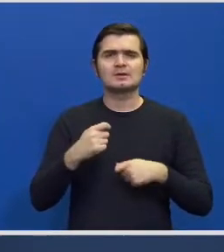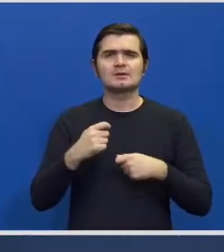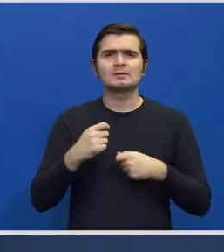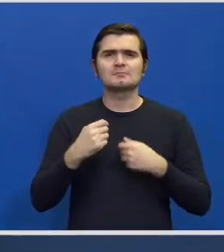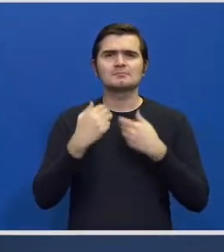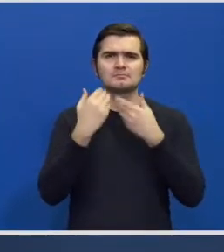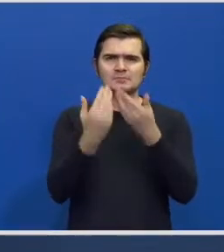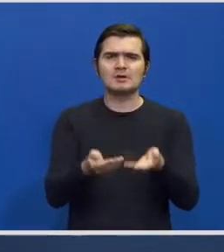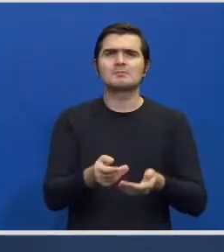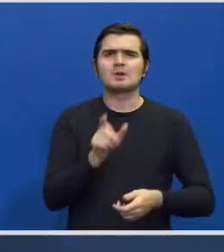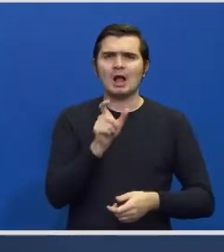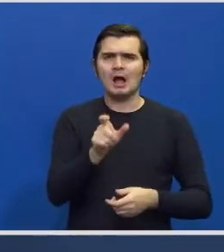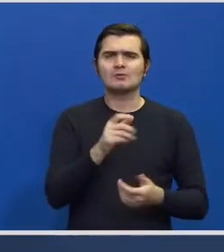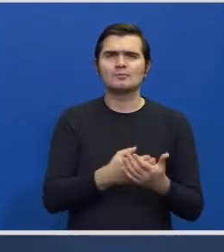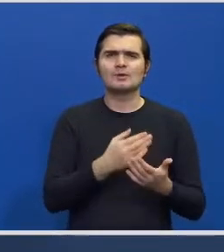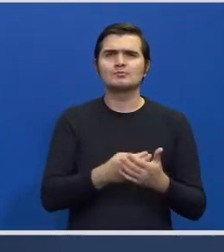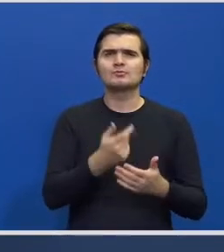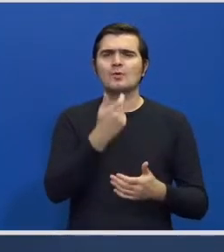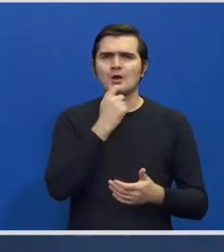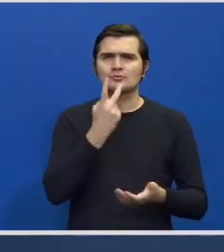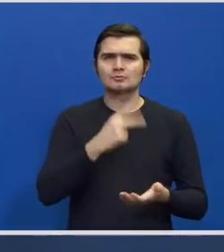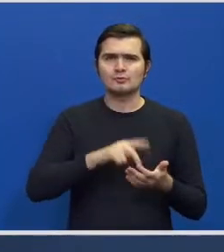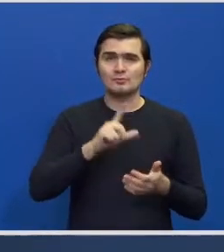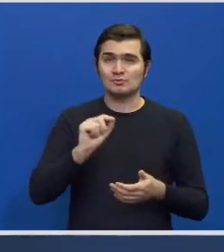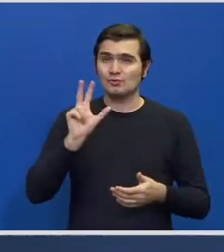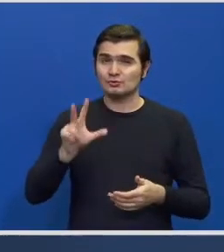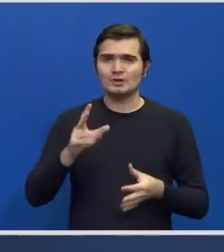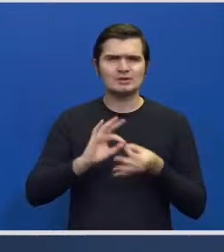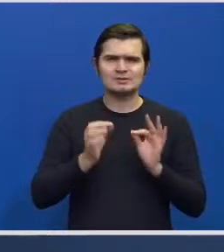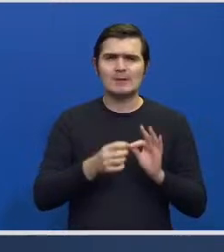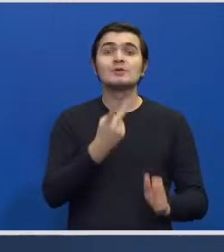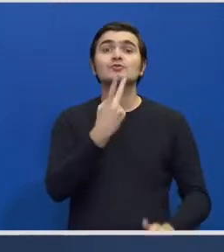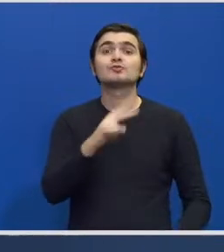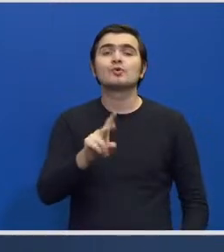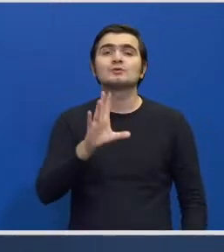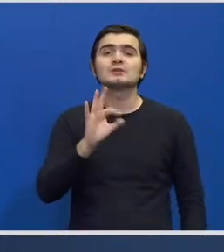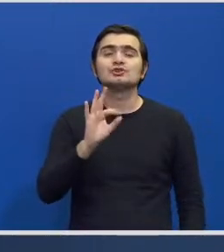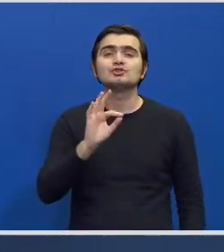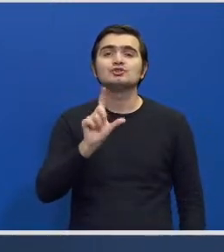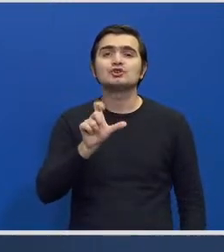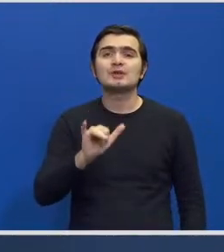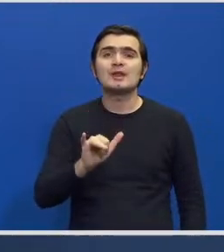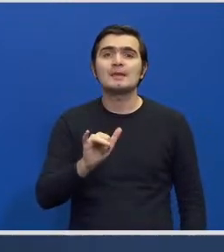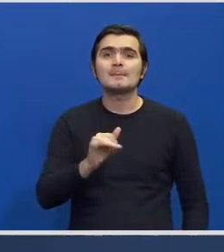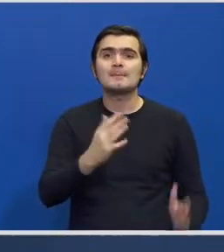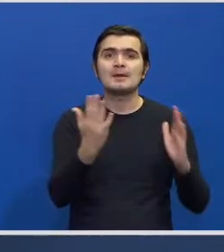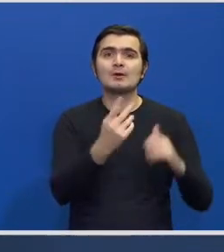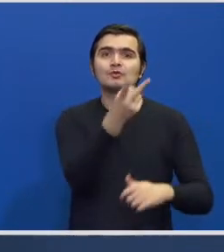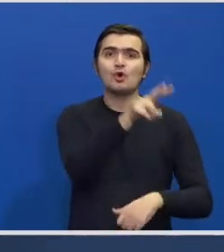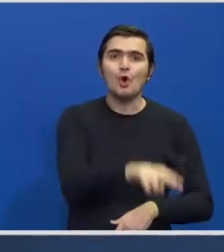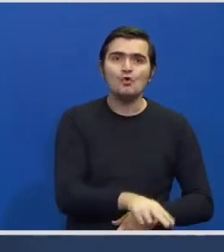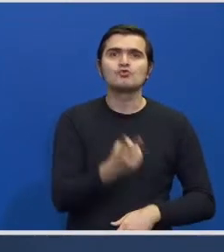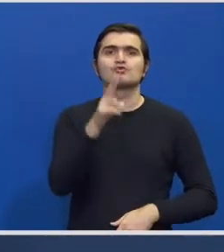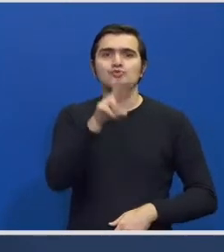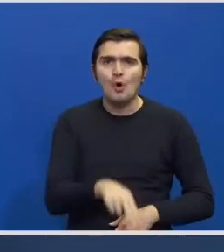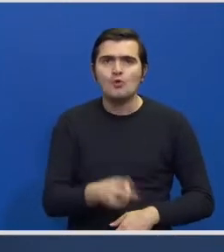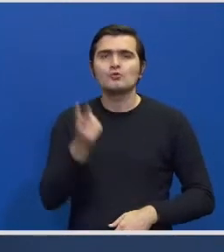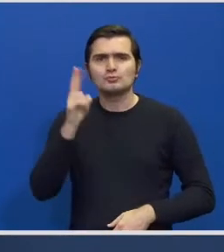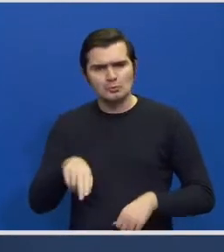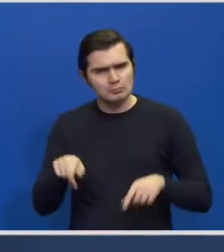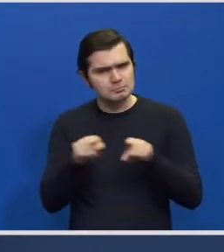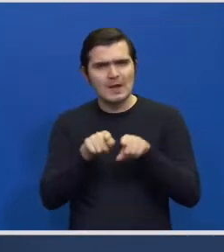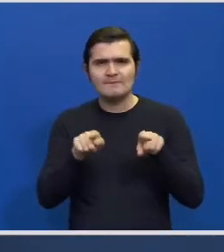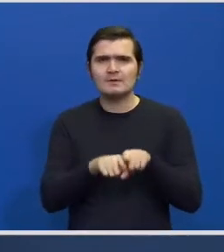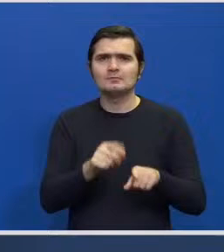acordarea lui pe întreg anul 2023, adică 250 de lei odată